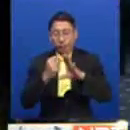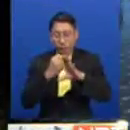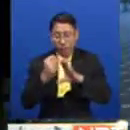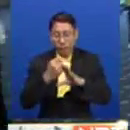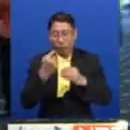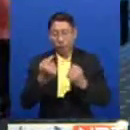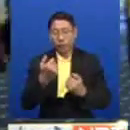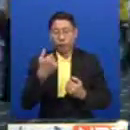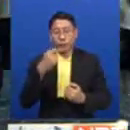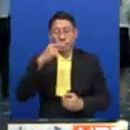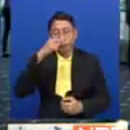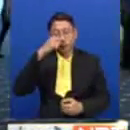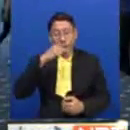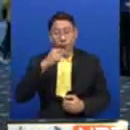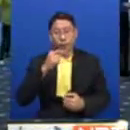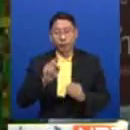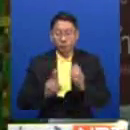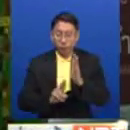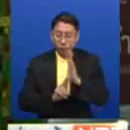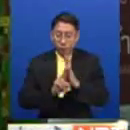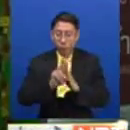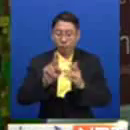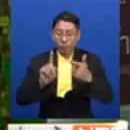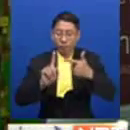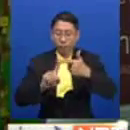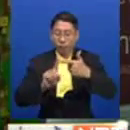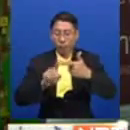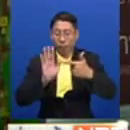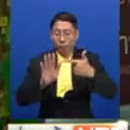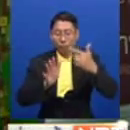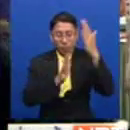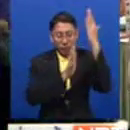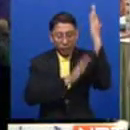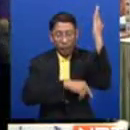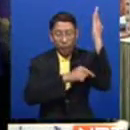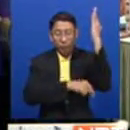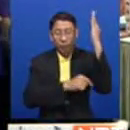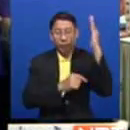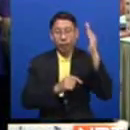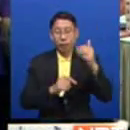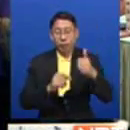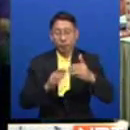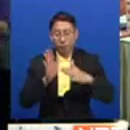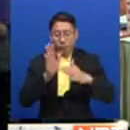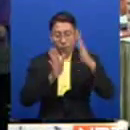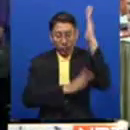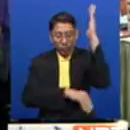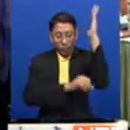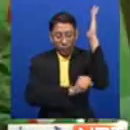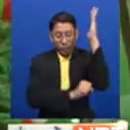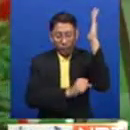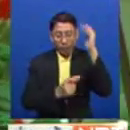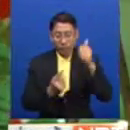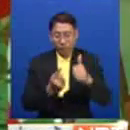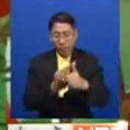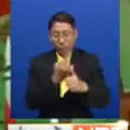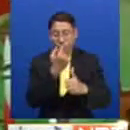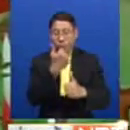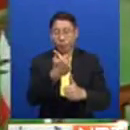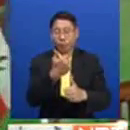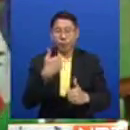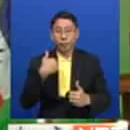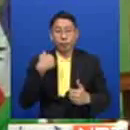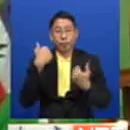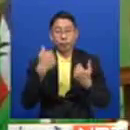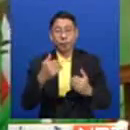พย์แห่งประเทศไทยสูงเป็นอันดับ2ของภาคใต้รองจากจังหวัดสงขลากรมอุทย